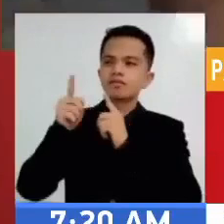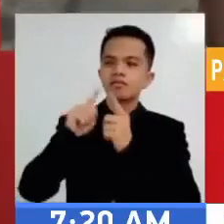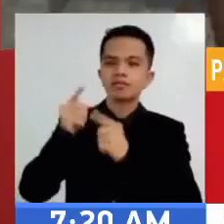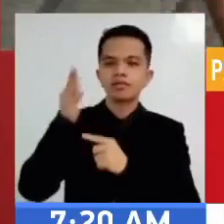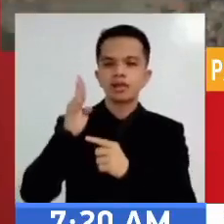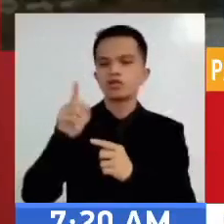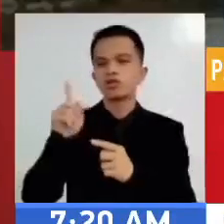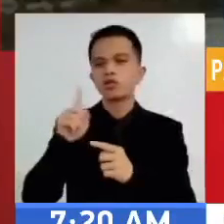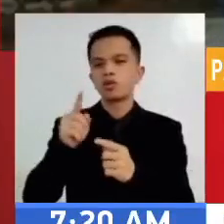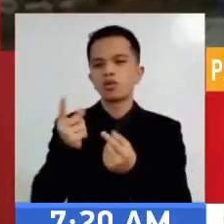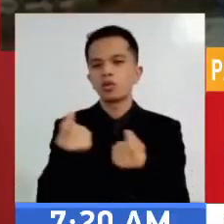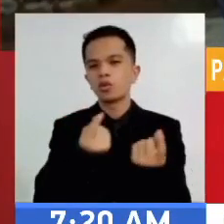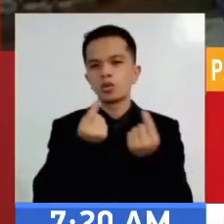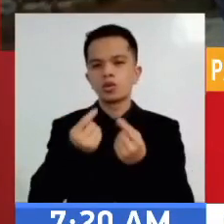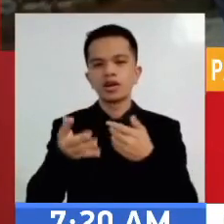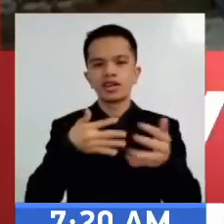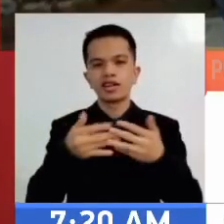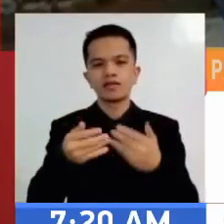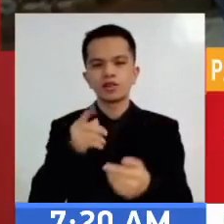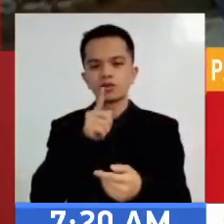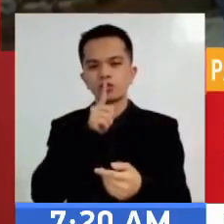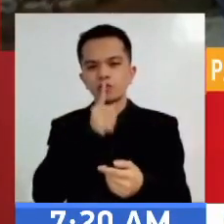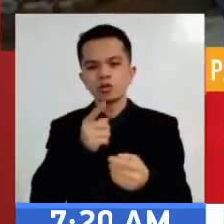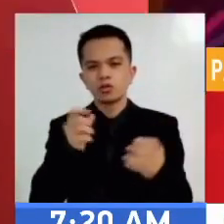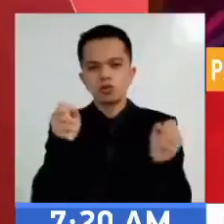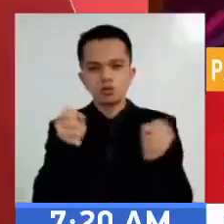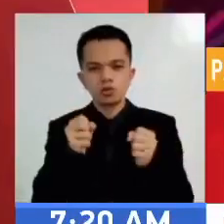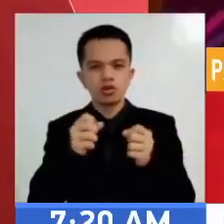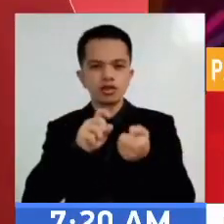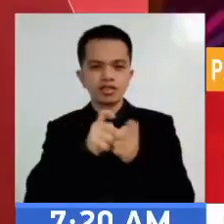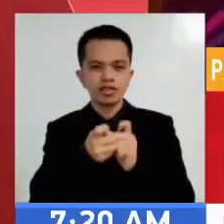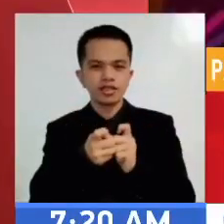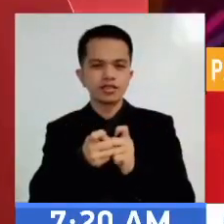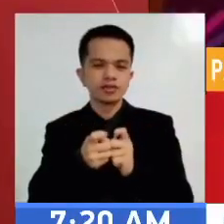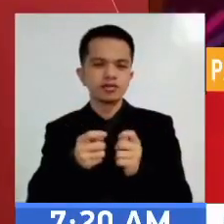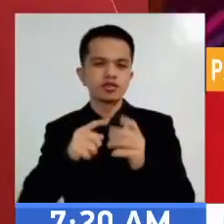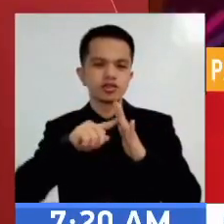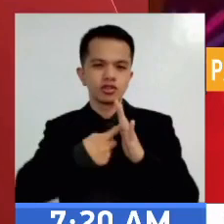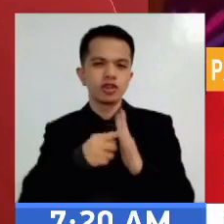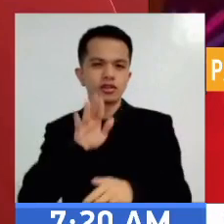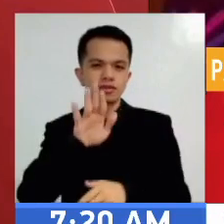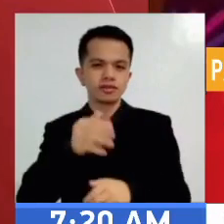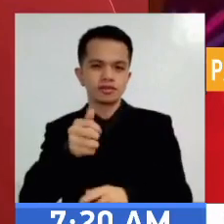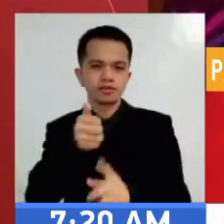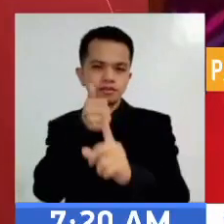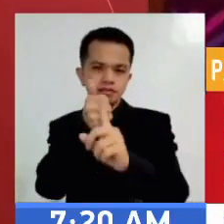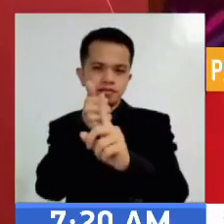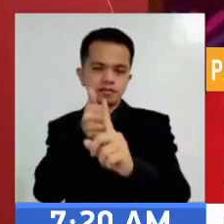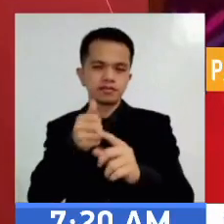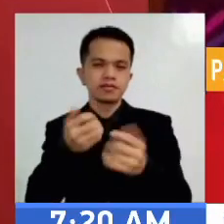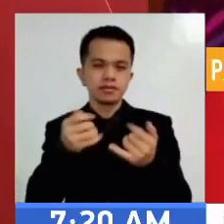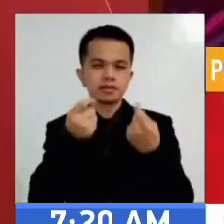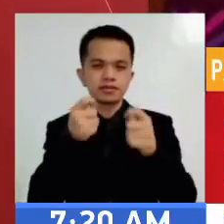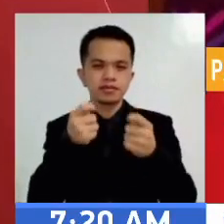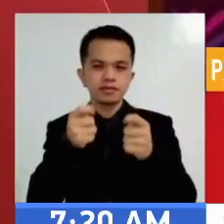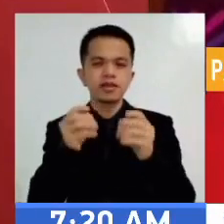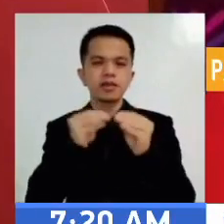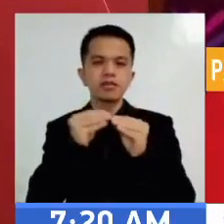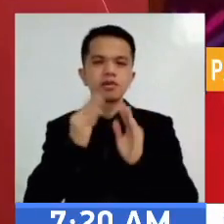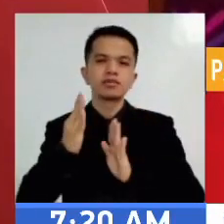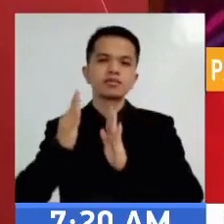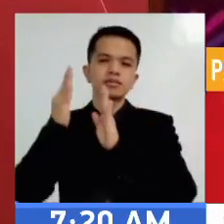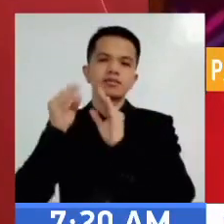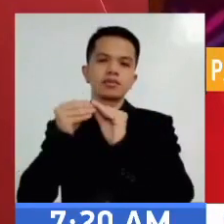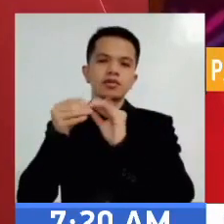maliit sa pagbabago ng lipunan nagsisimula sa iyong sarili. At mm-hmm. pilitin mo maging mas malapit sa Diyos o malapit sa